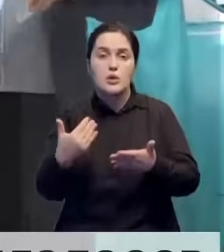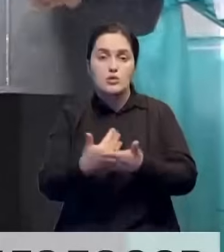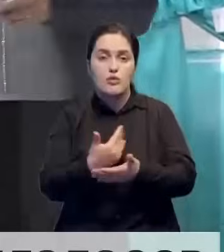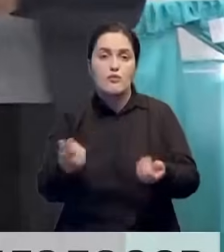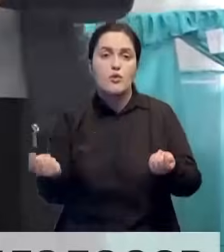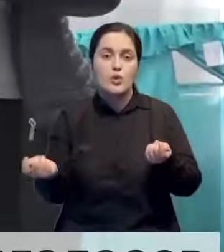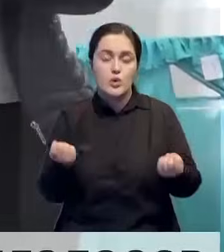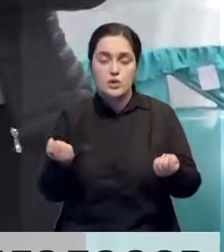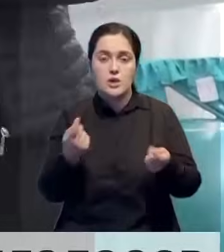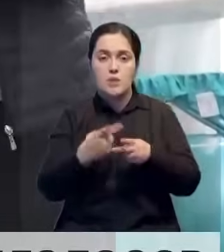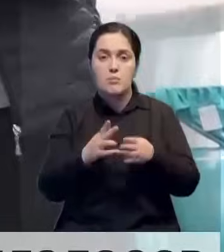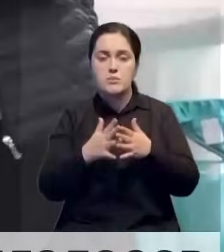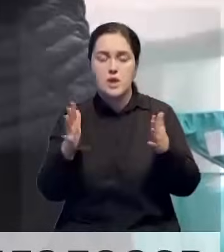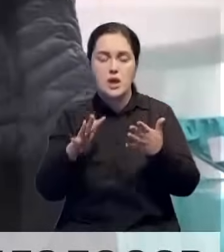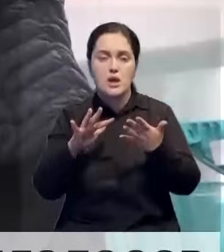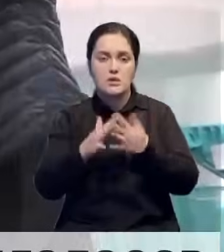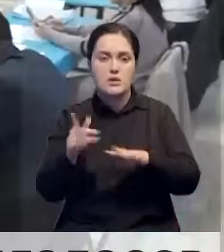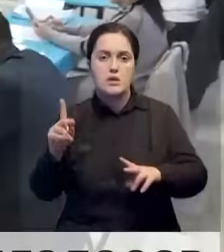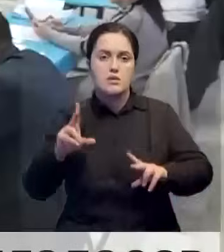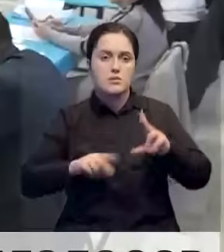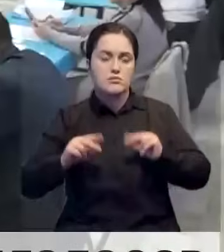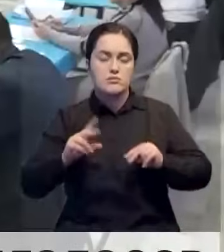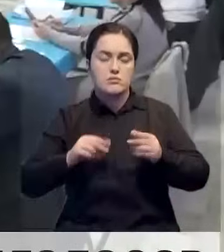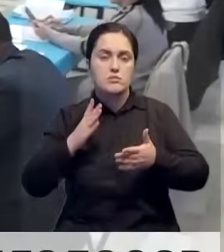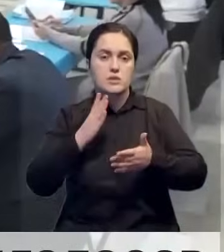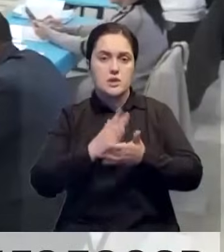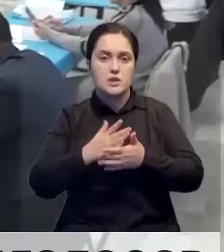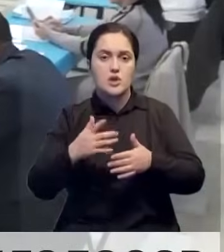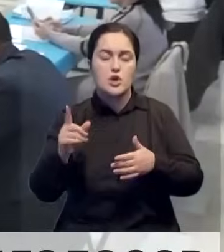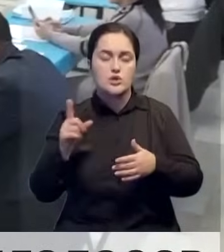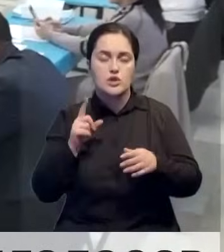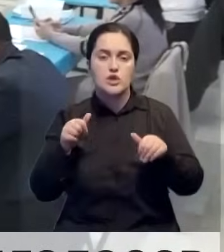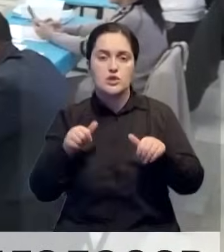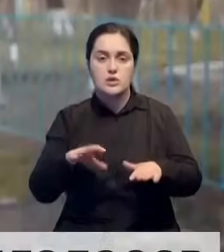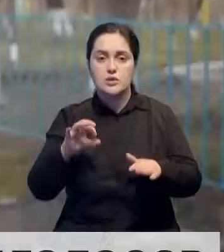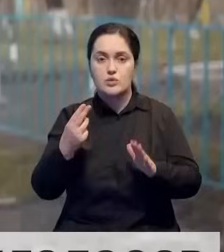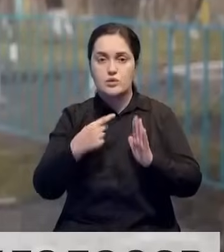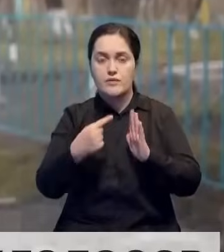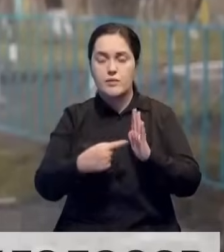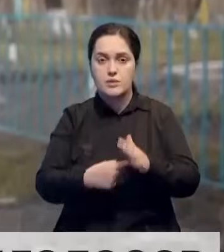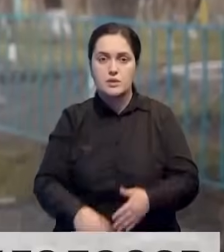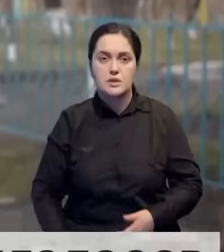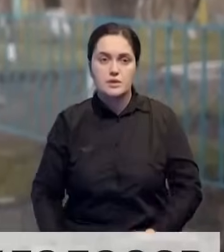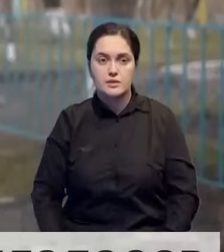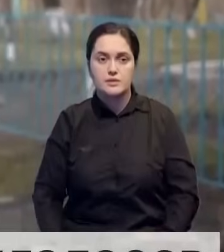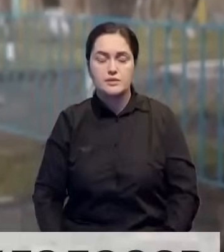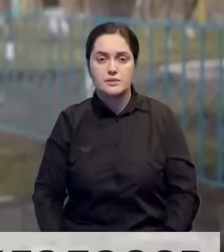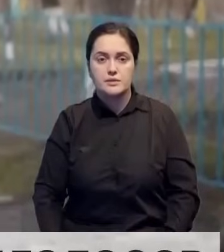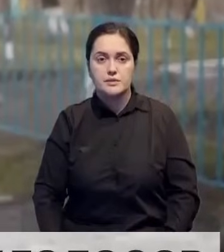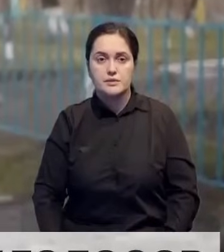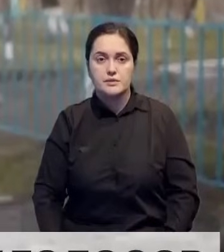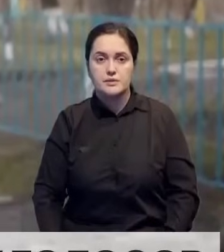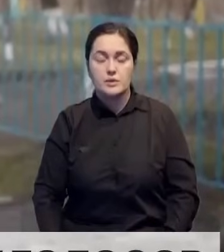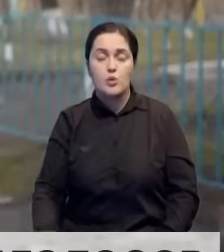руководителей сел и небольших городов они возлагают большие надежды, ожидая решения социальных вопросов. Аким у нас должен быть